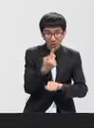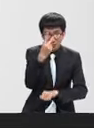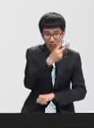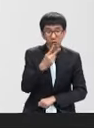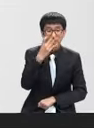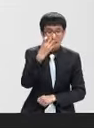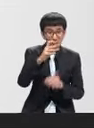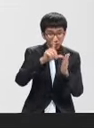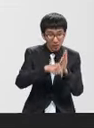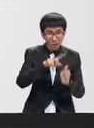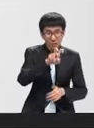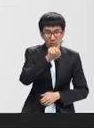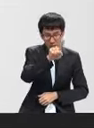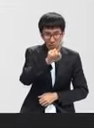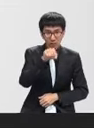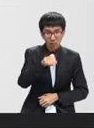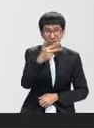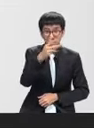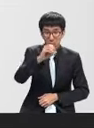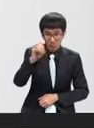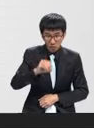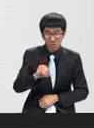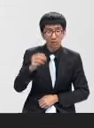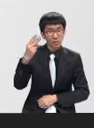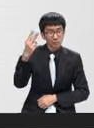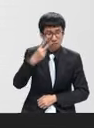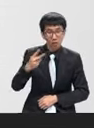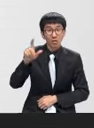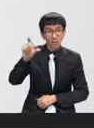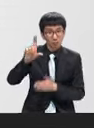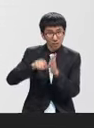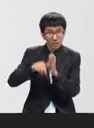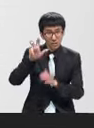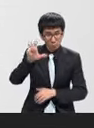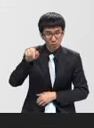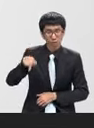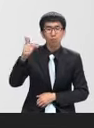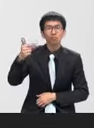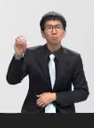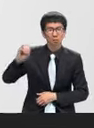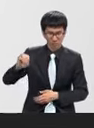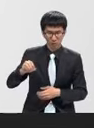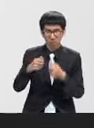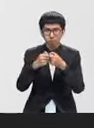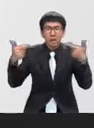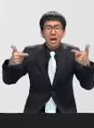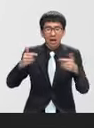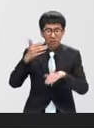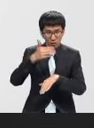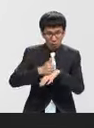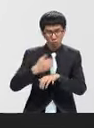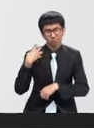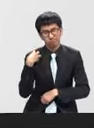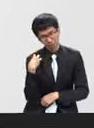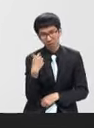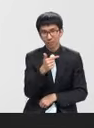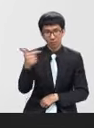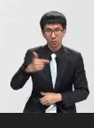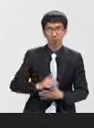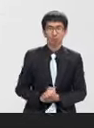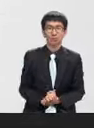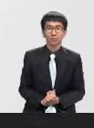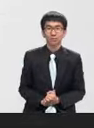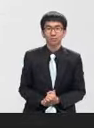2014학년도 21.7%에서 2015학년도 25.6%로 늘어 수학학습 부담이 오히려 커진 것으로